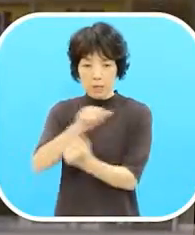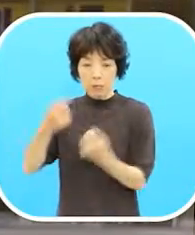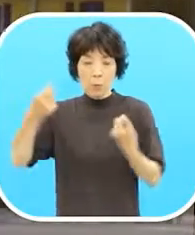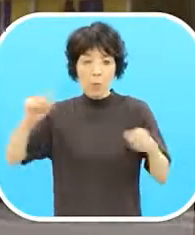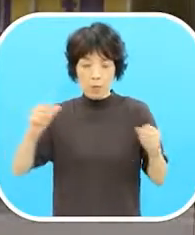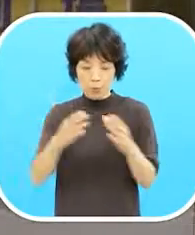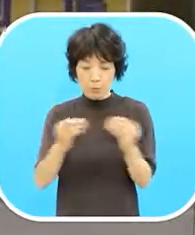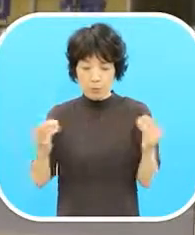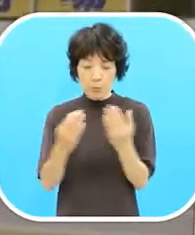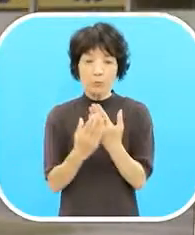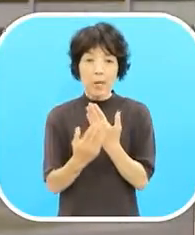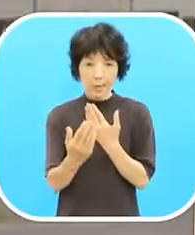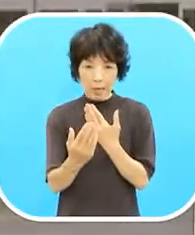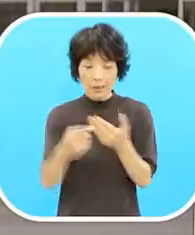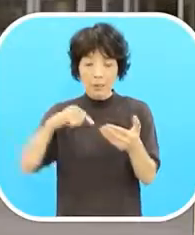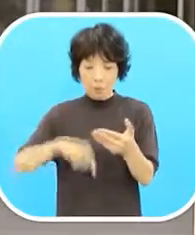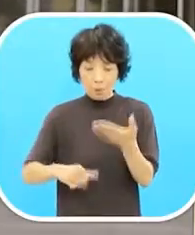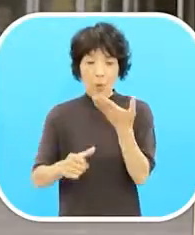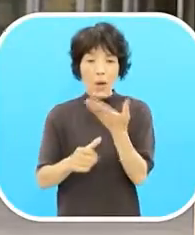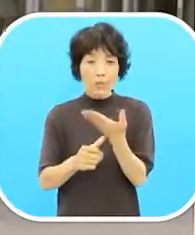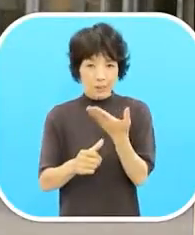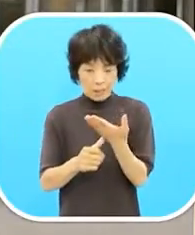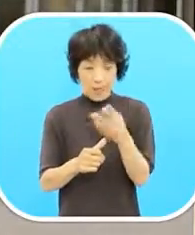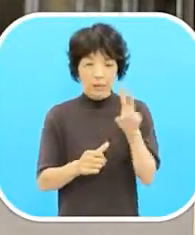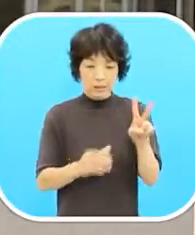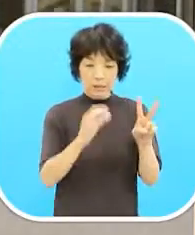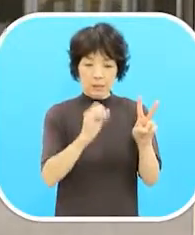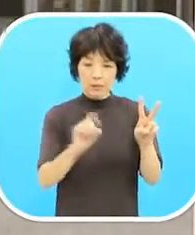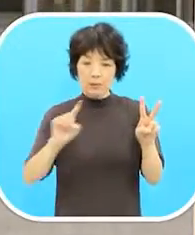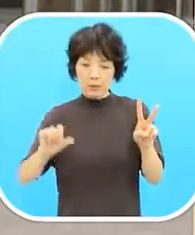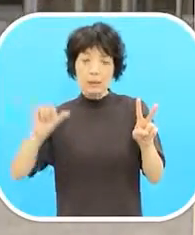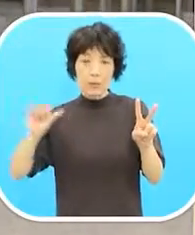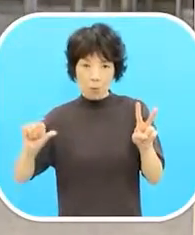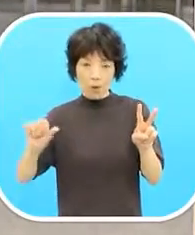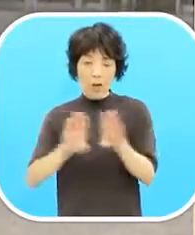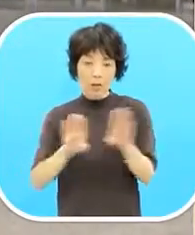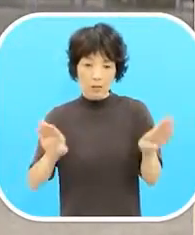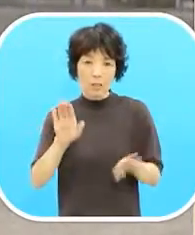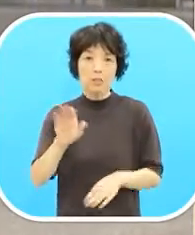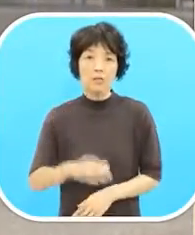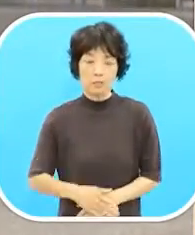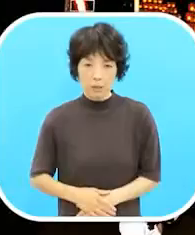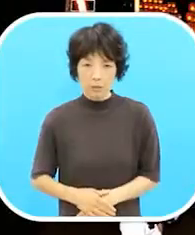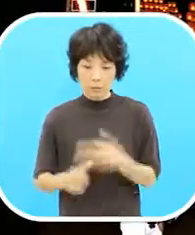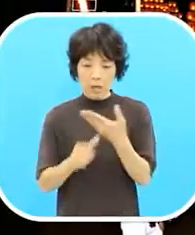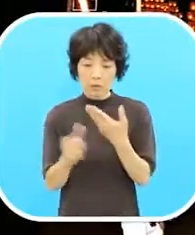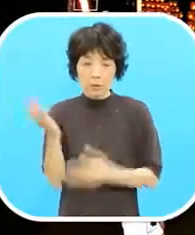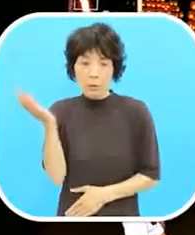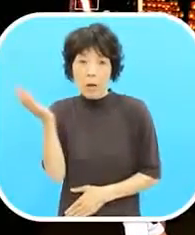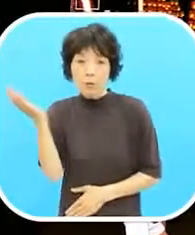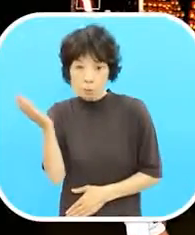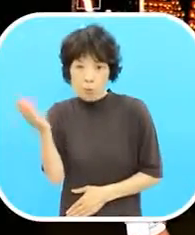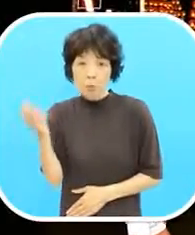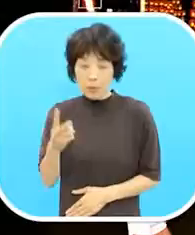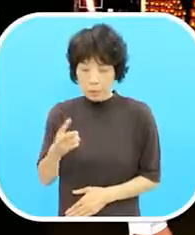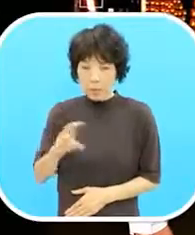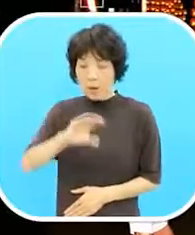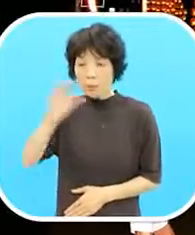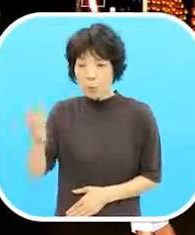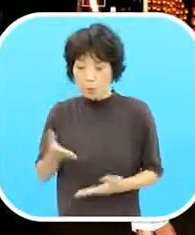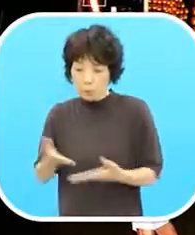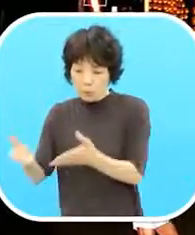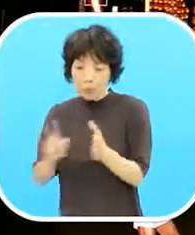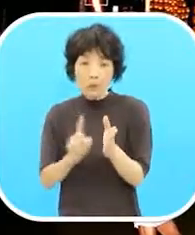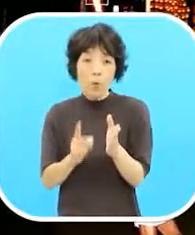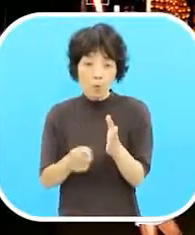芸能全国大会日本の祭り in 秋田2015が開催されます。秋田の竿燈祭りや横手の送り盆